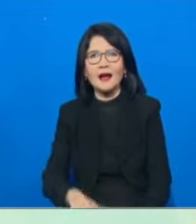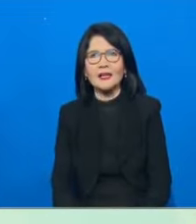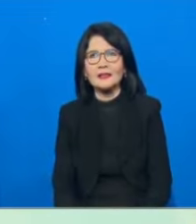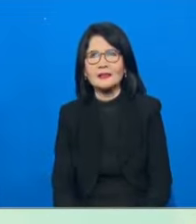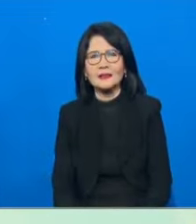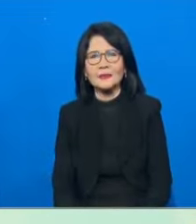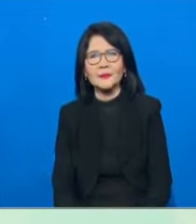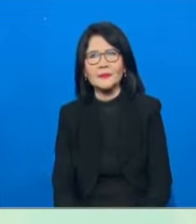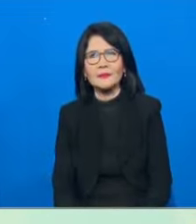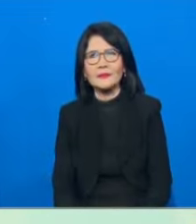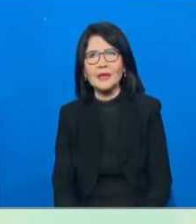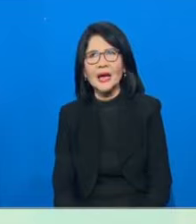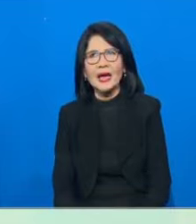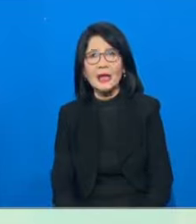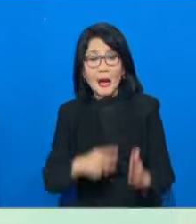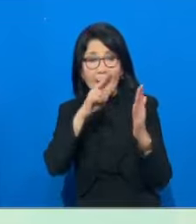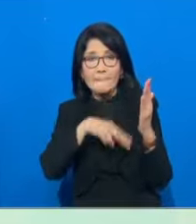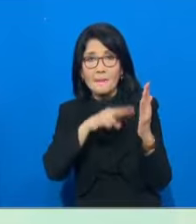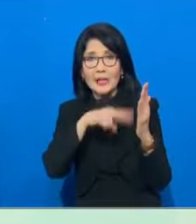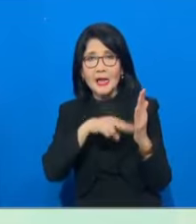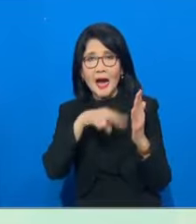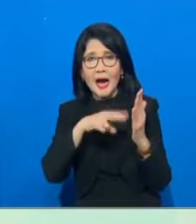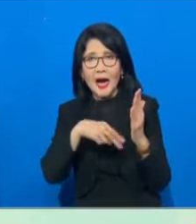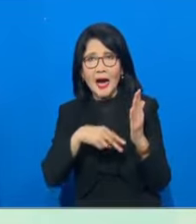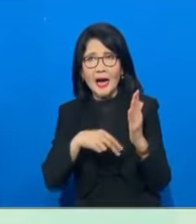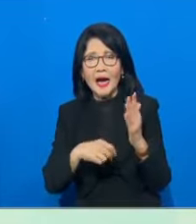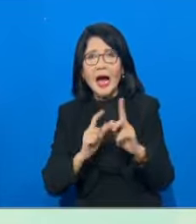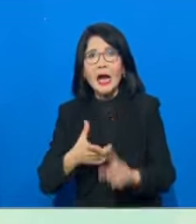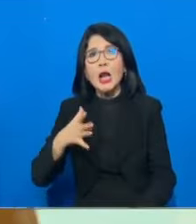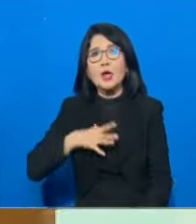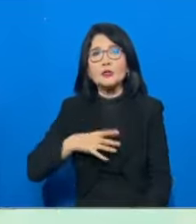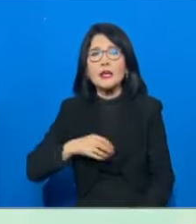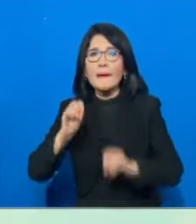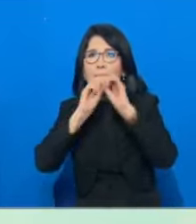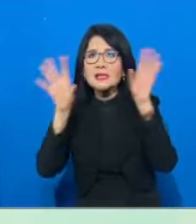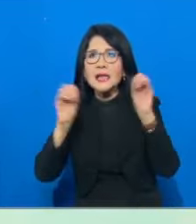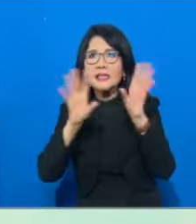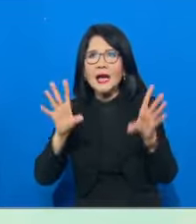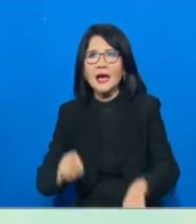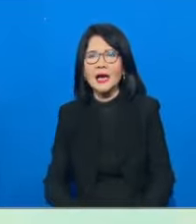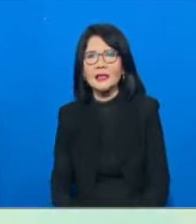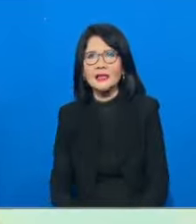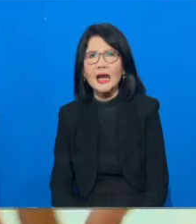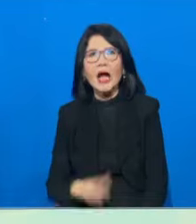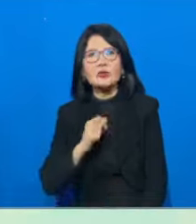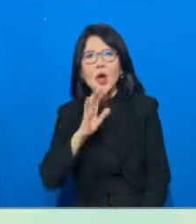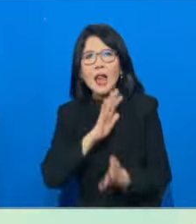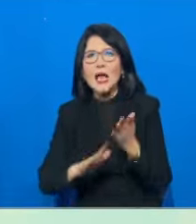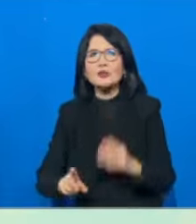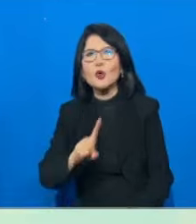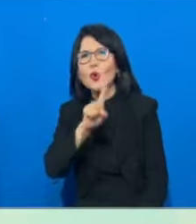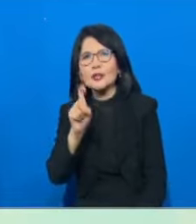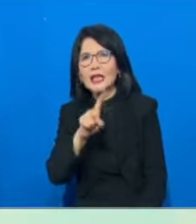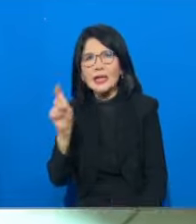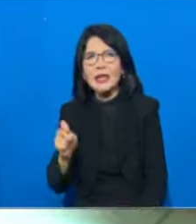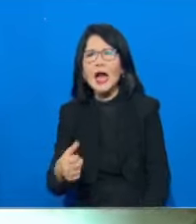mereka kan Membaca materi dulu ya Mbak Terus kalau misal dosen menjelaskan dia mereka yang gak paham langsung tanya kayak aktif